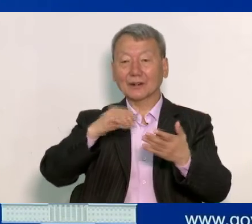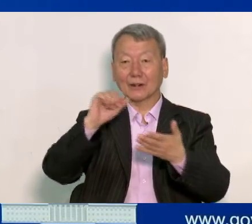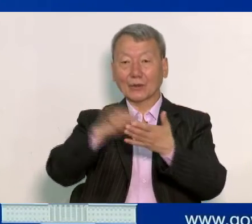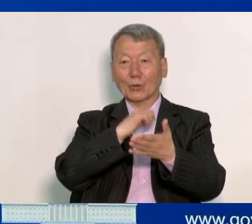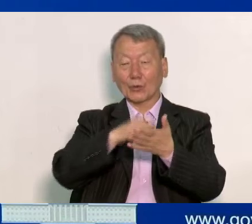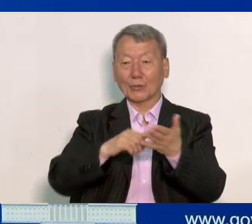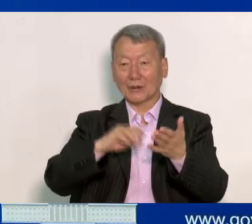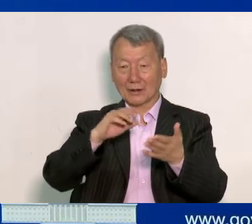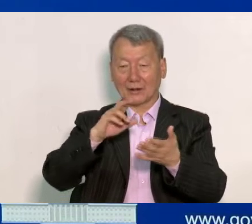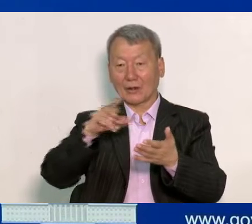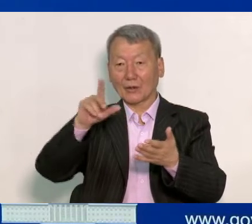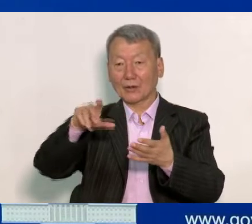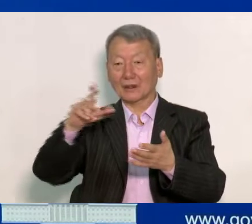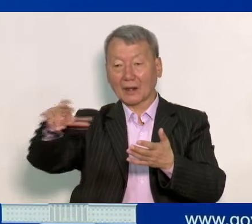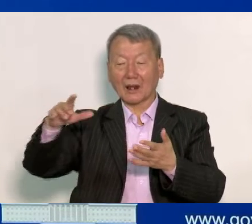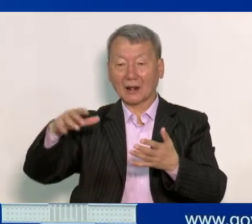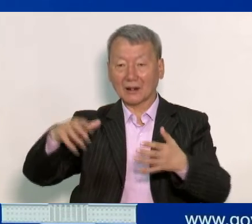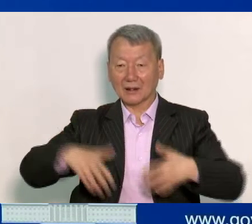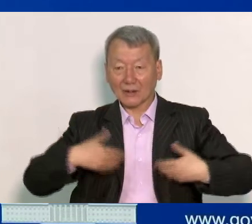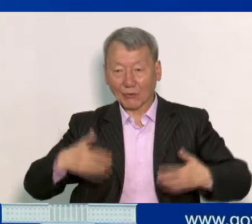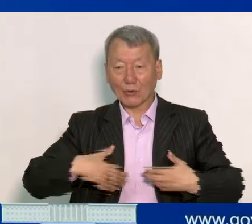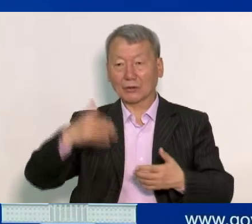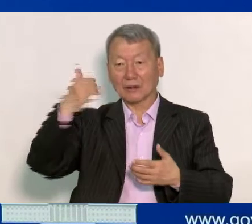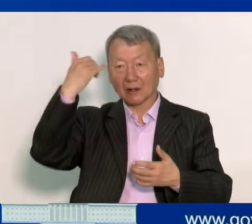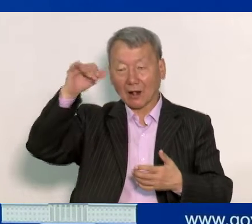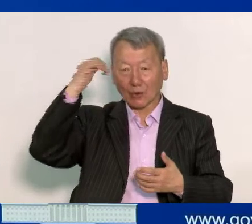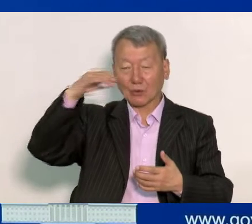соответствующих заключений и экспертиз, на,